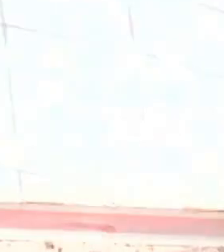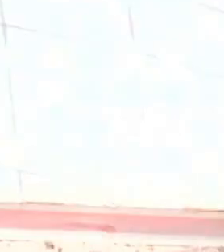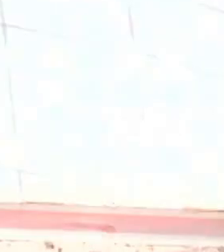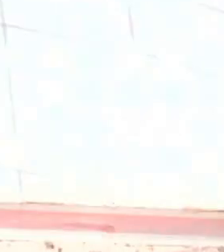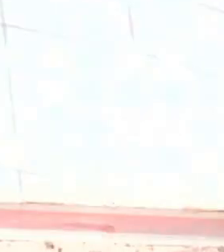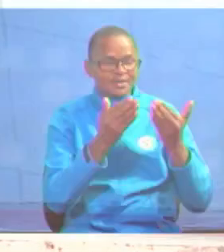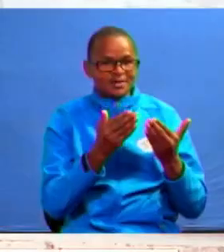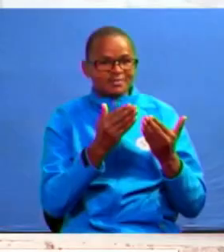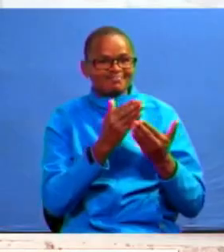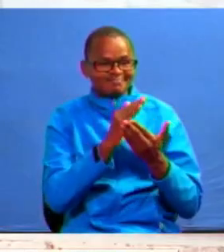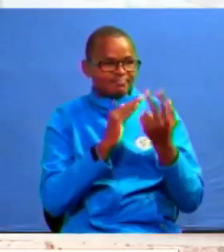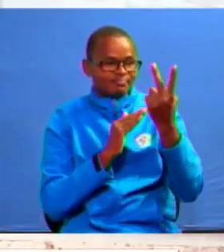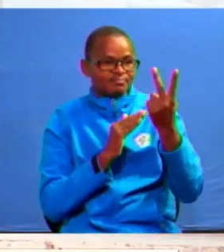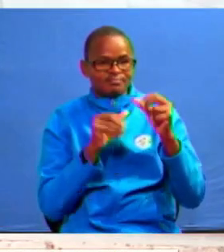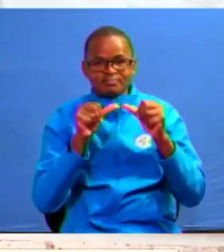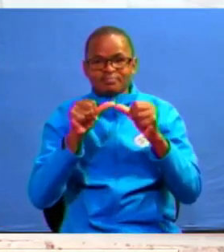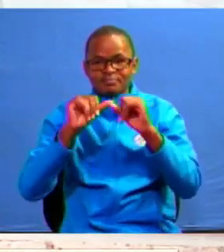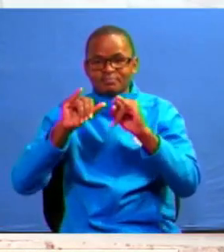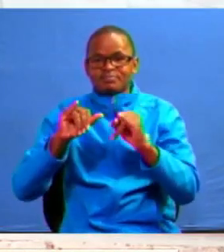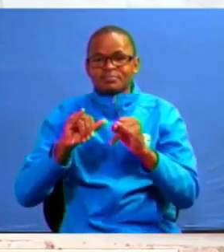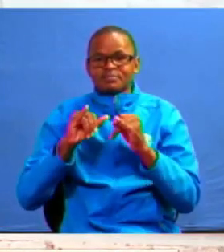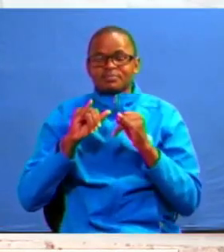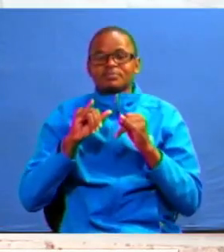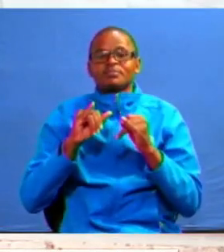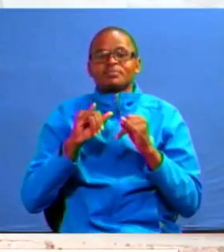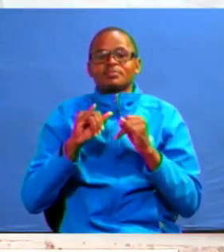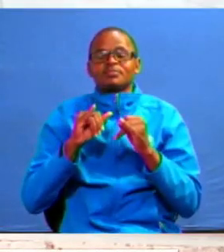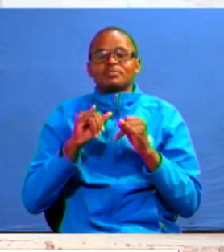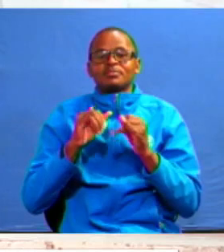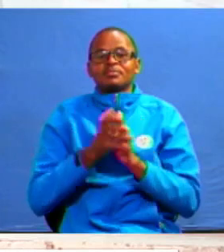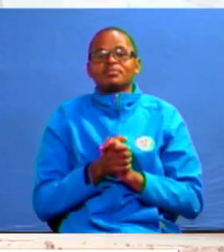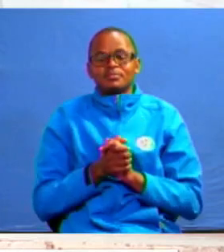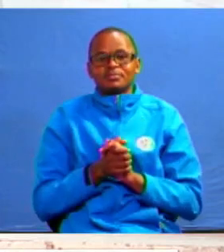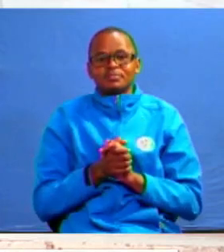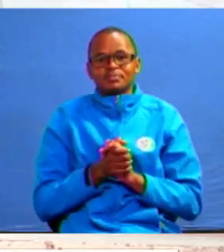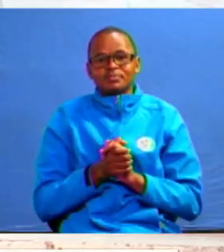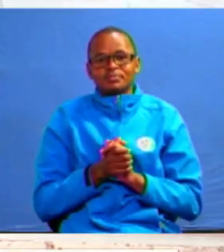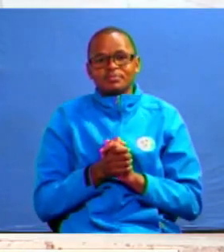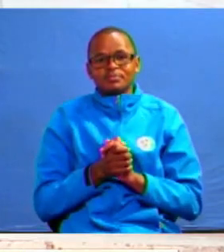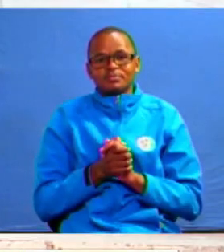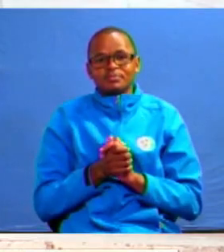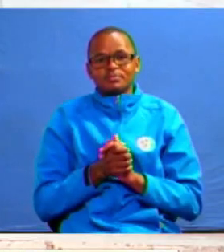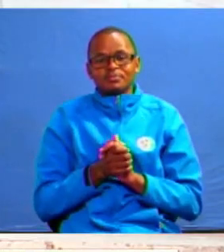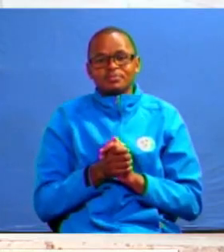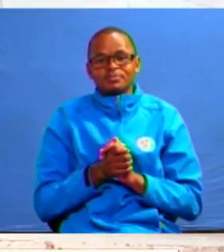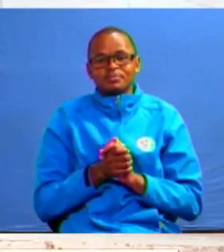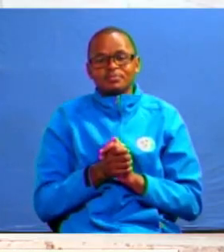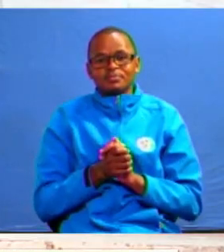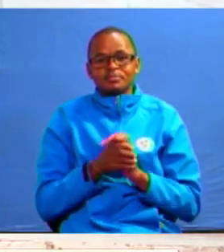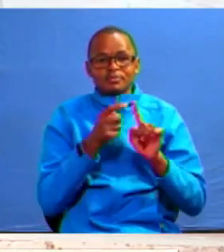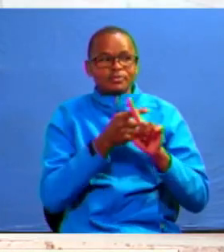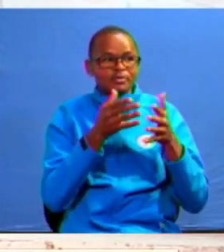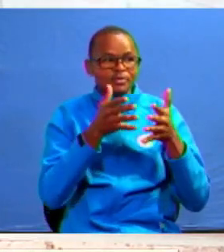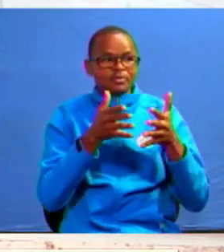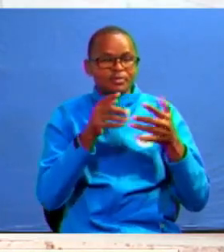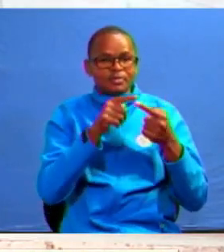Karibu katika kipindi cha pili, tuendelee na kulikunjua hili jahazi la mizizi ya habari ya ujamvi ukipenda. Kutoka hapa hivi